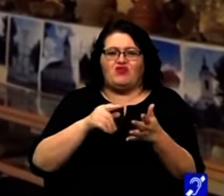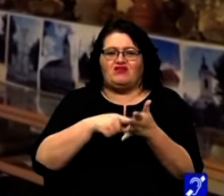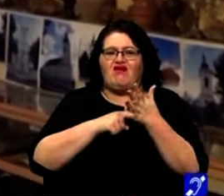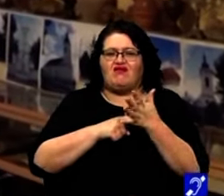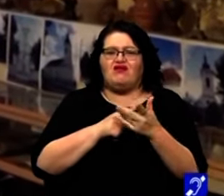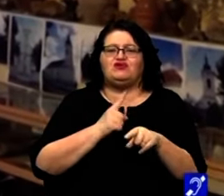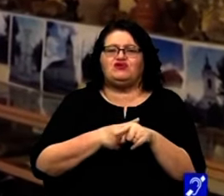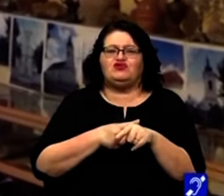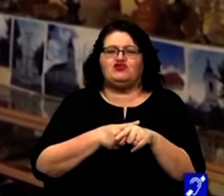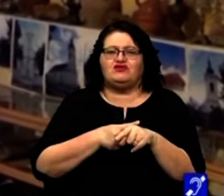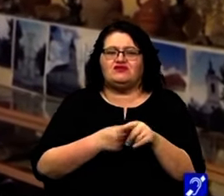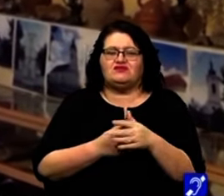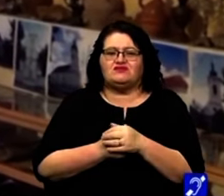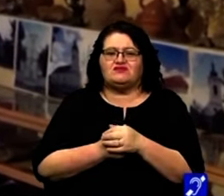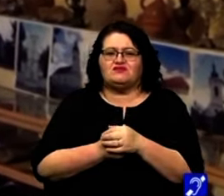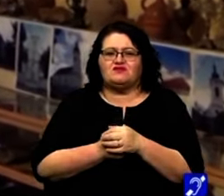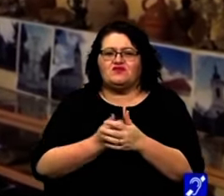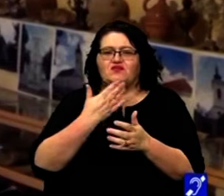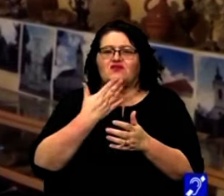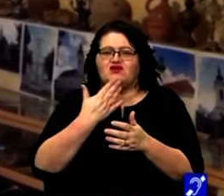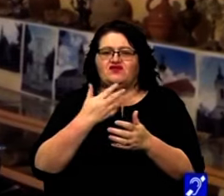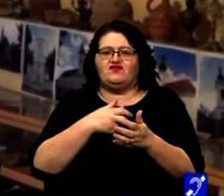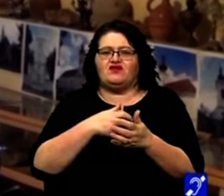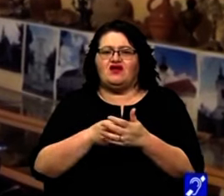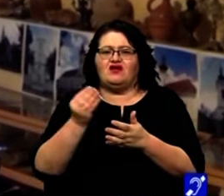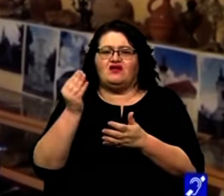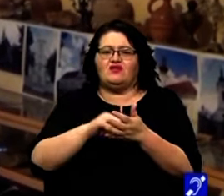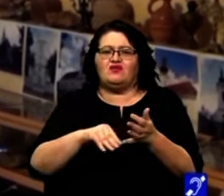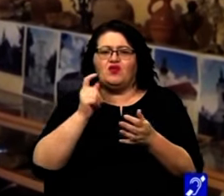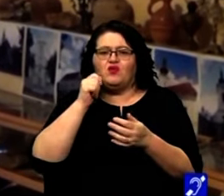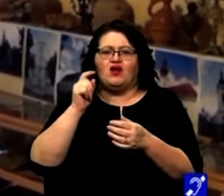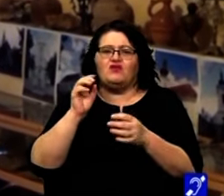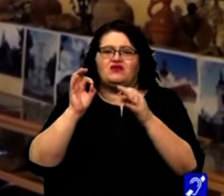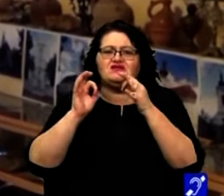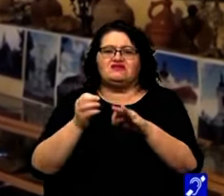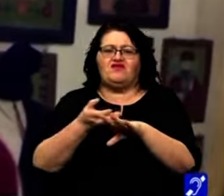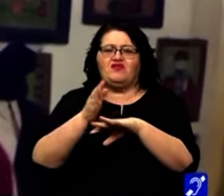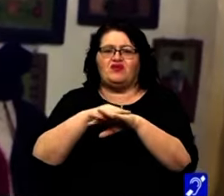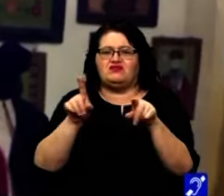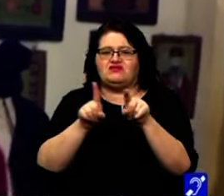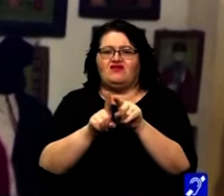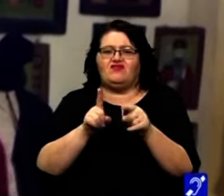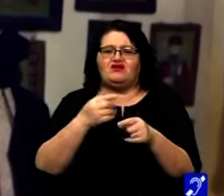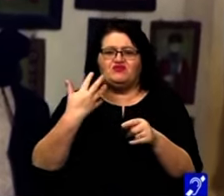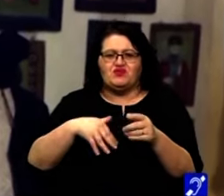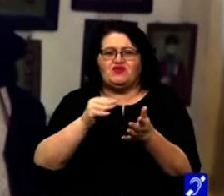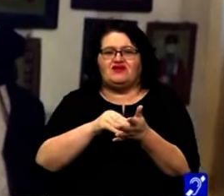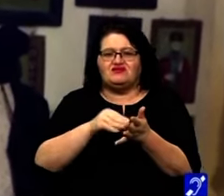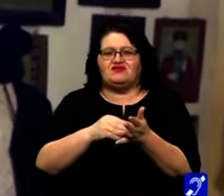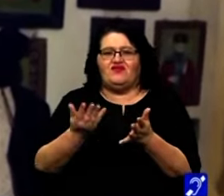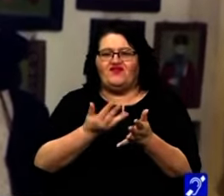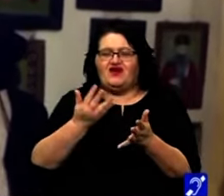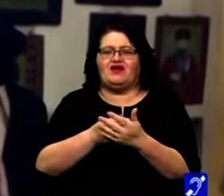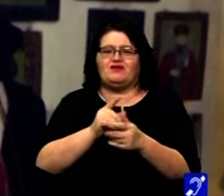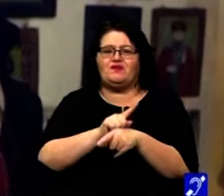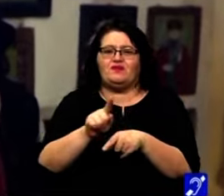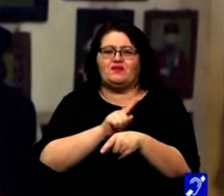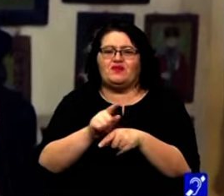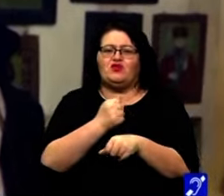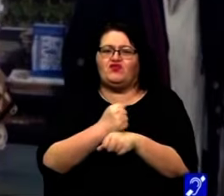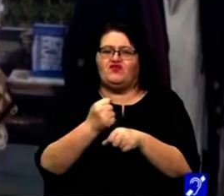și aș vrea să mai fiu oameni de genul ca domnul profesor. Minunat! Deci sunt lucruri